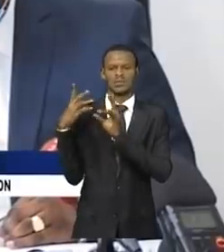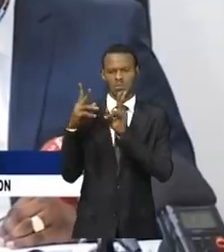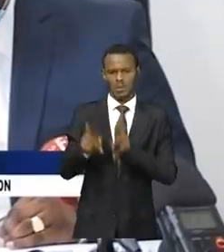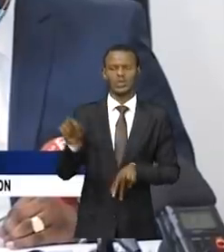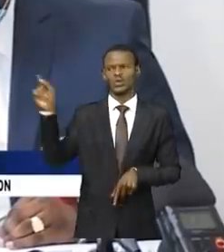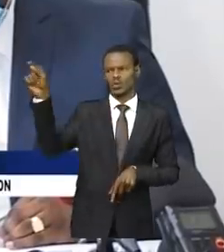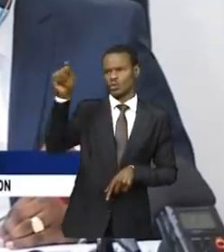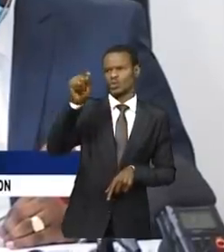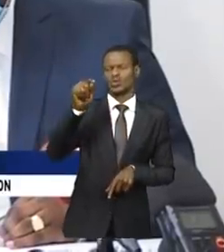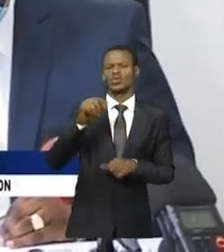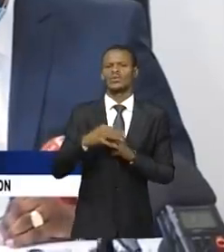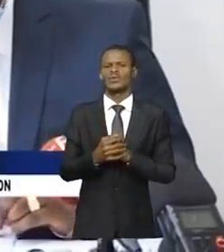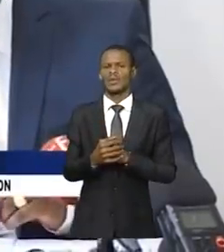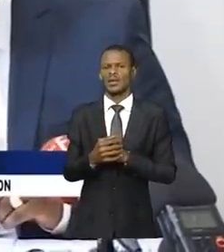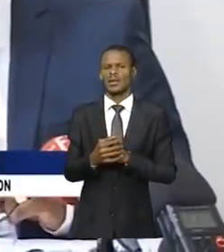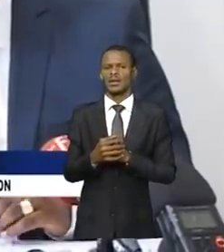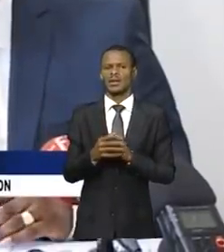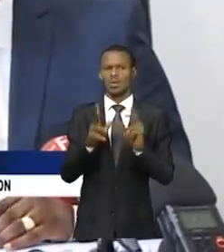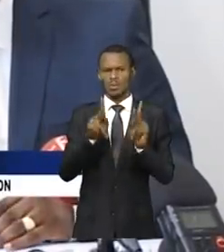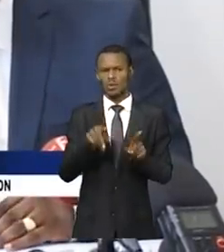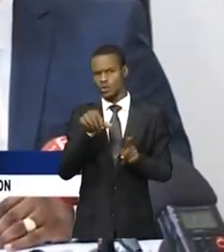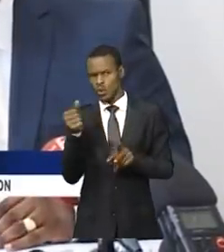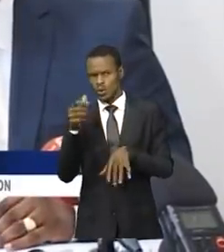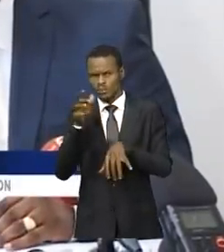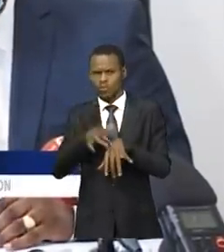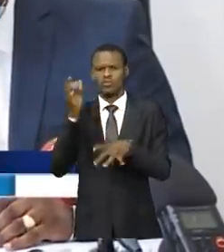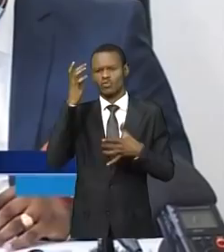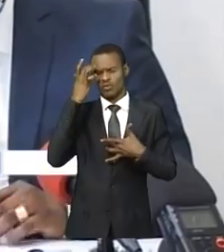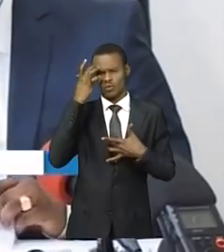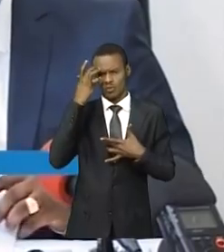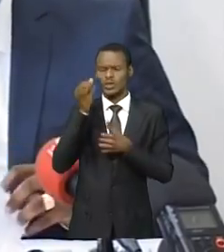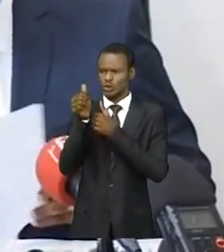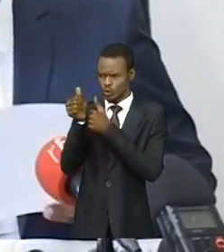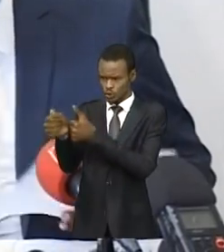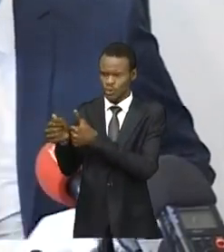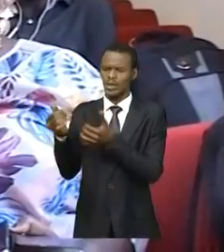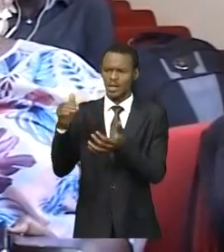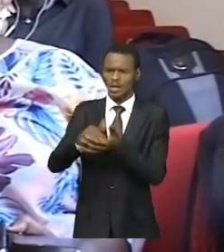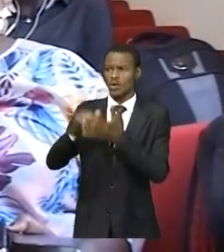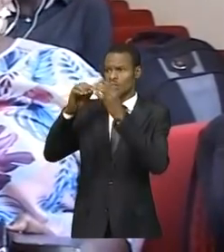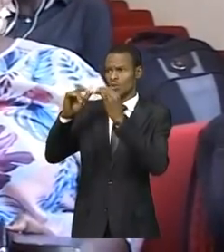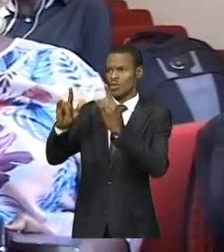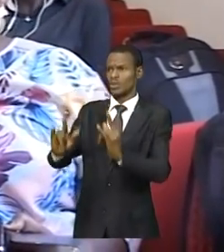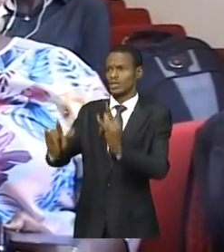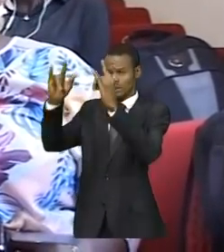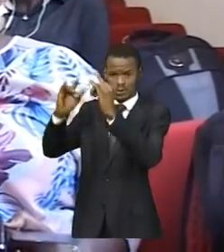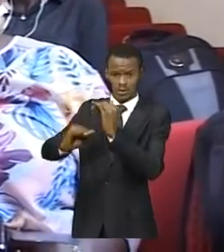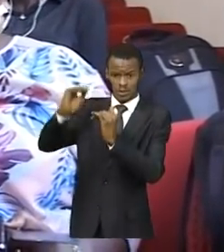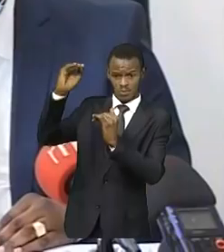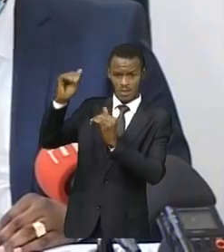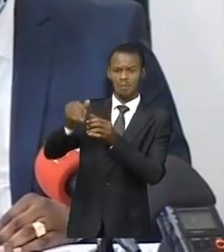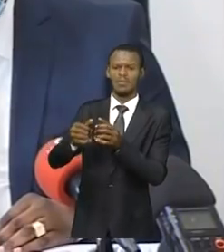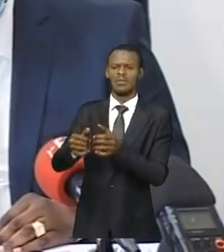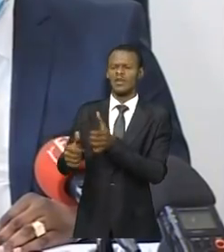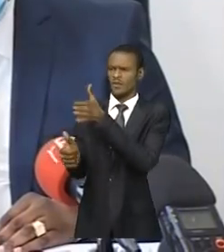de toutes les personnes infectées, la décontamination de l'immeuble concerné, l'approfondissement des